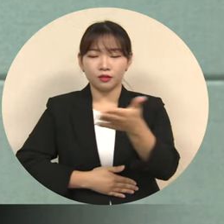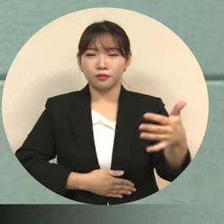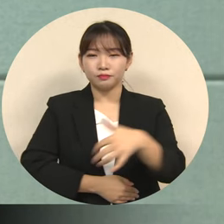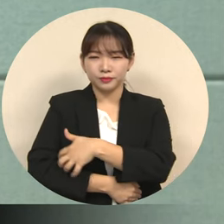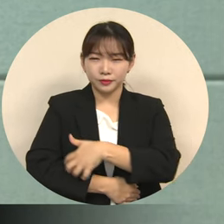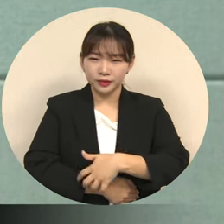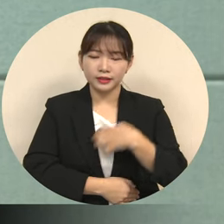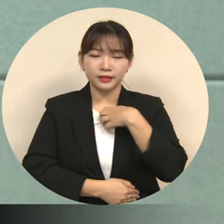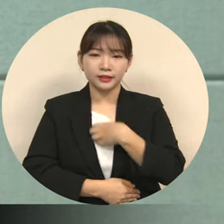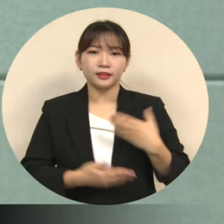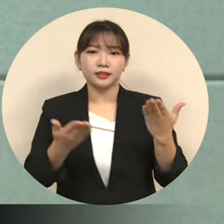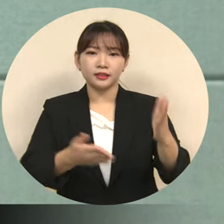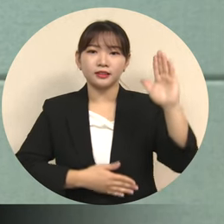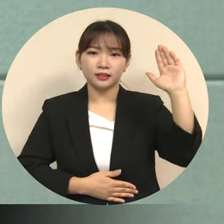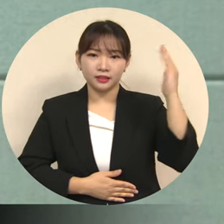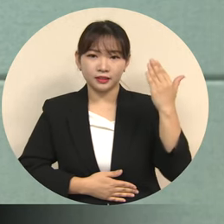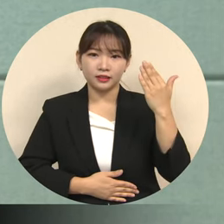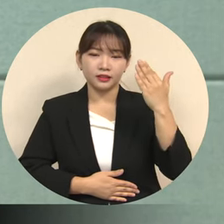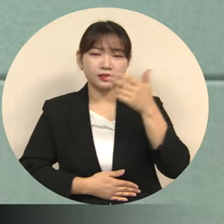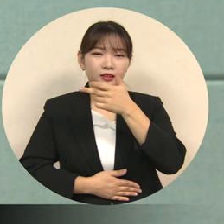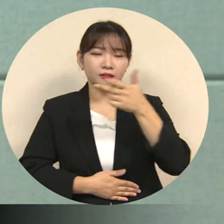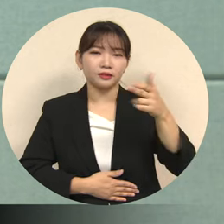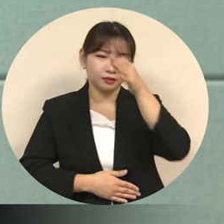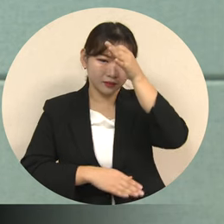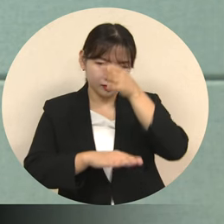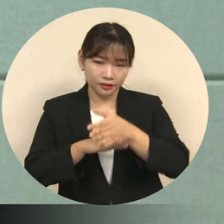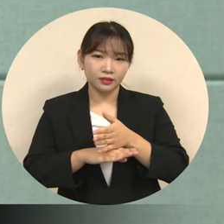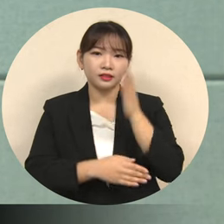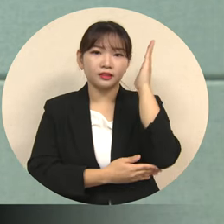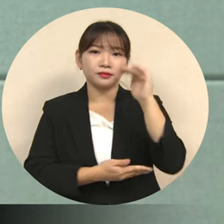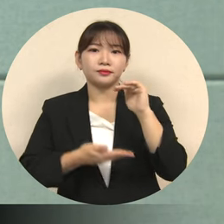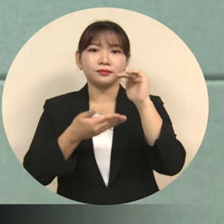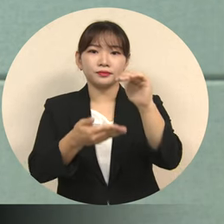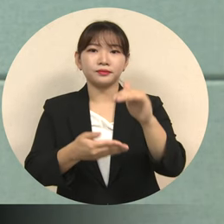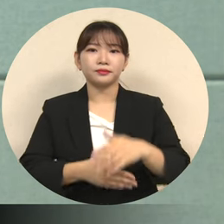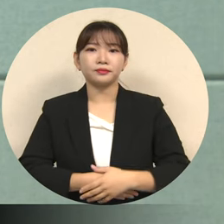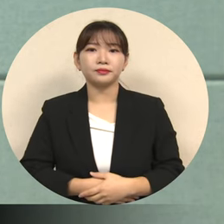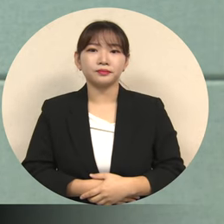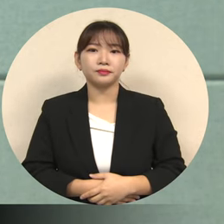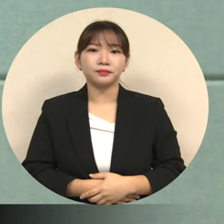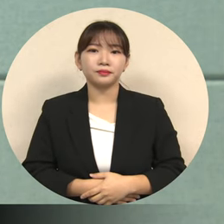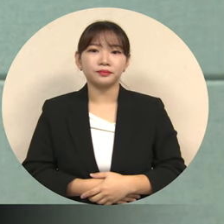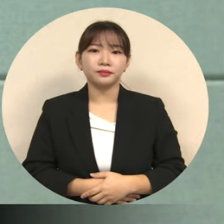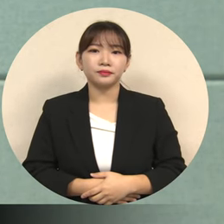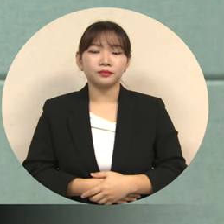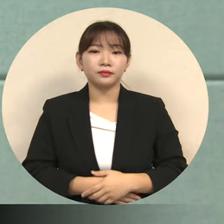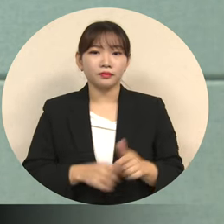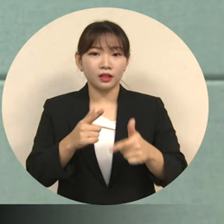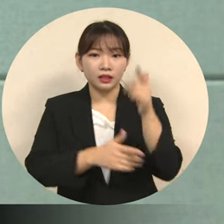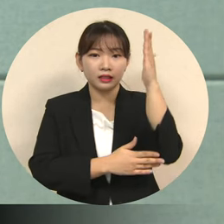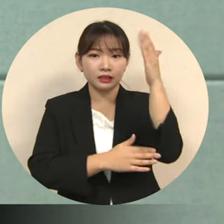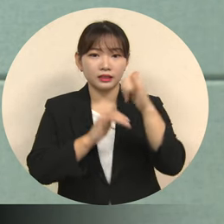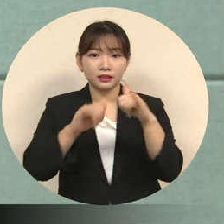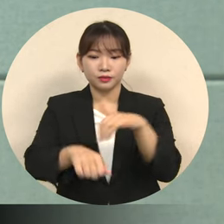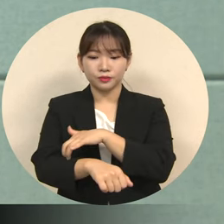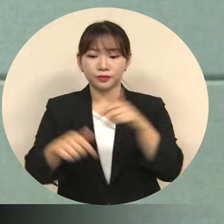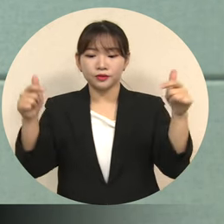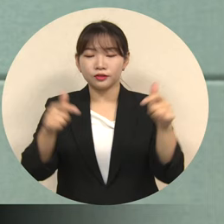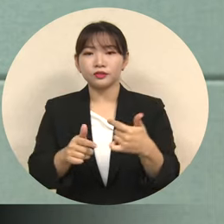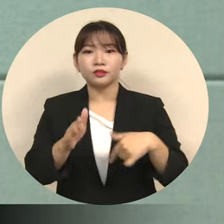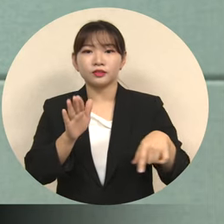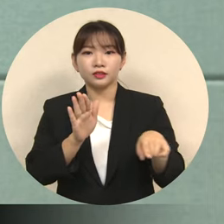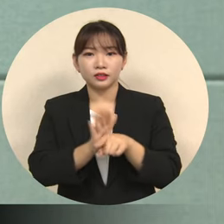불편과 심려를 끼쳐드리게 되어 매우 죄송하다는 말씀드립니다. 우리 시는 시민 불편 최소화를